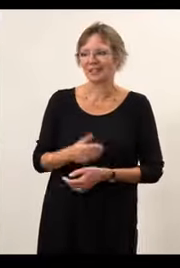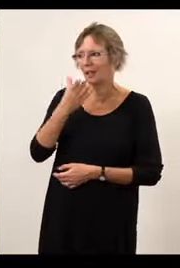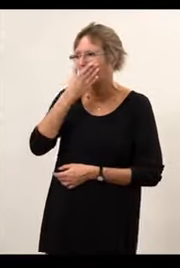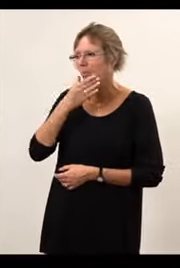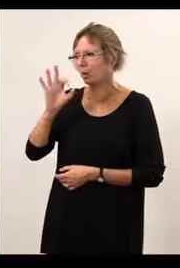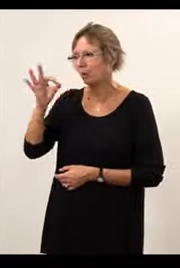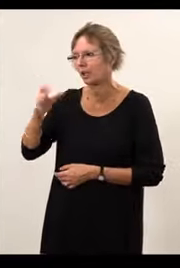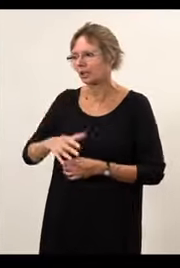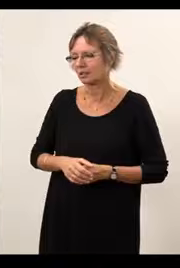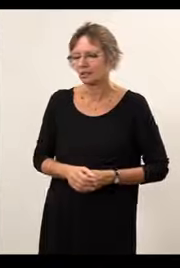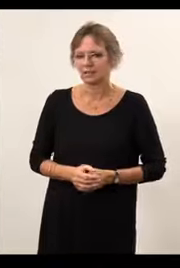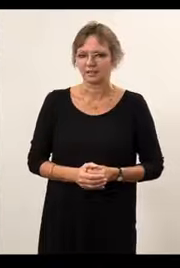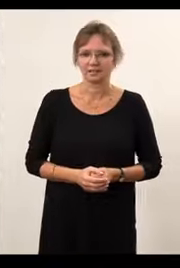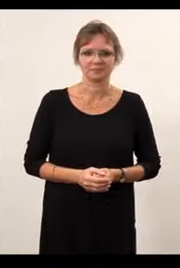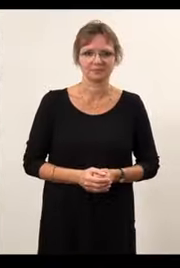C'est très joli.